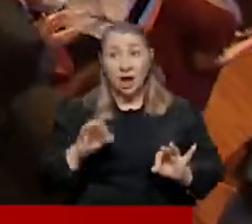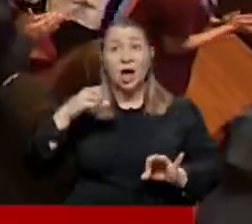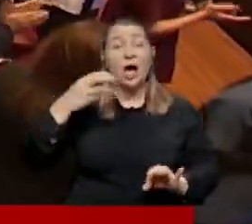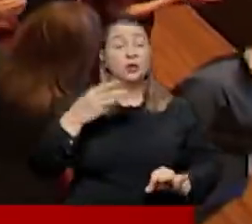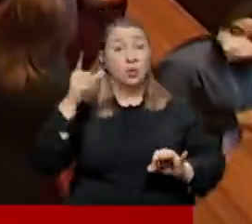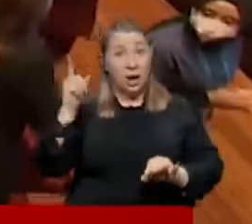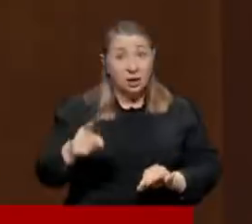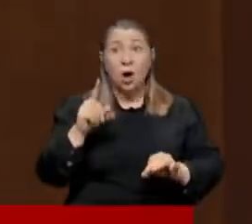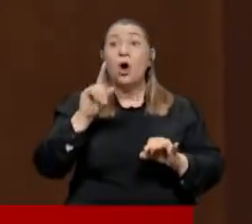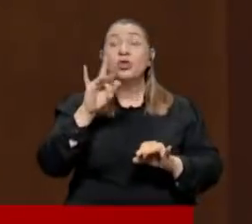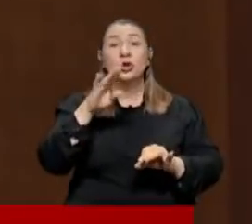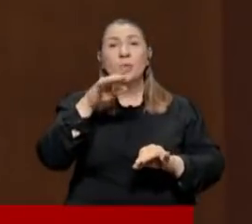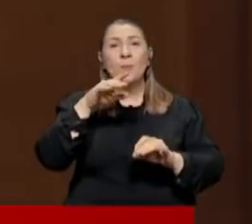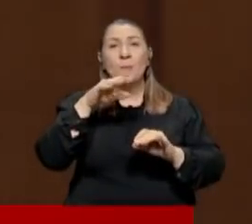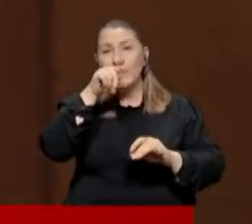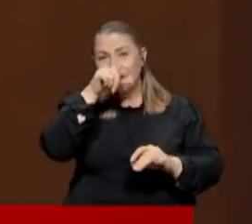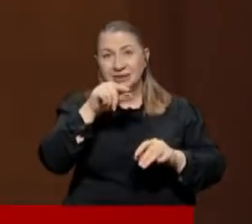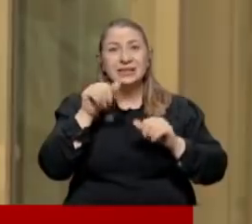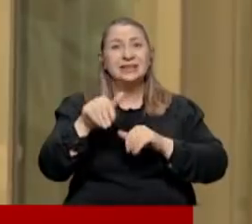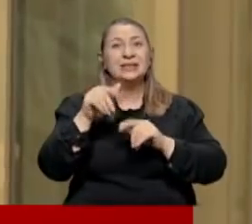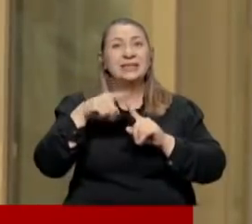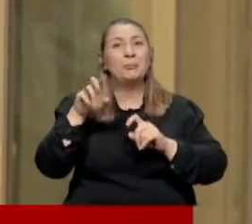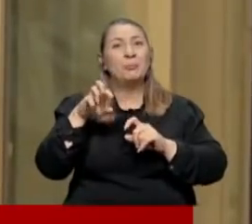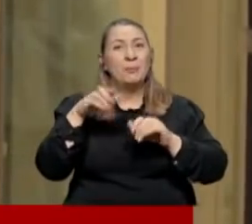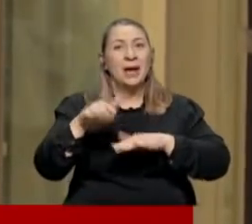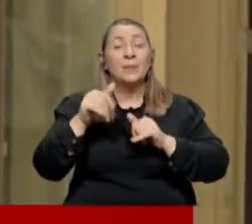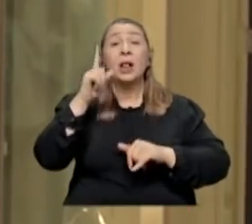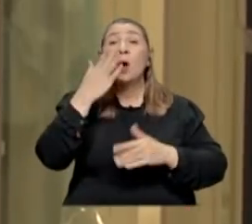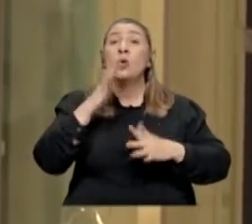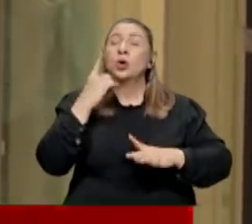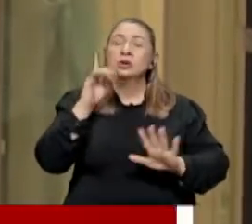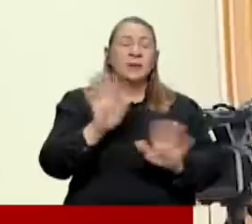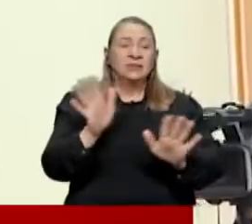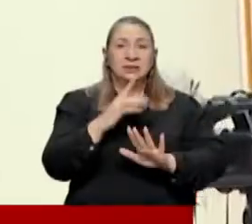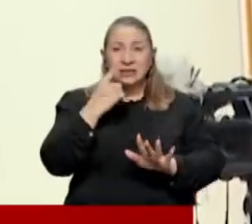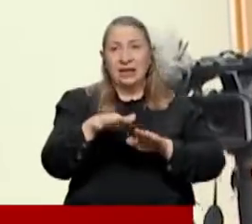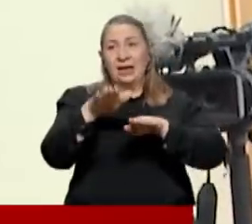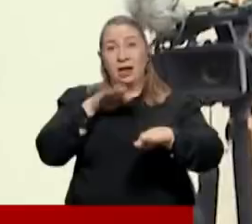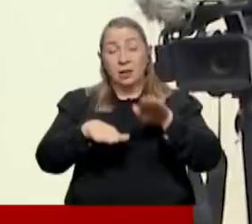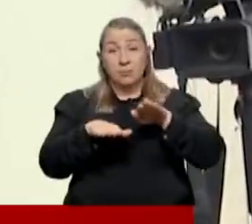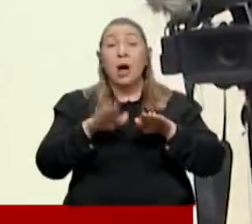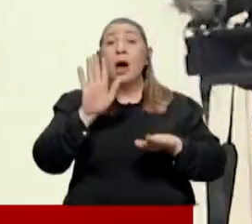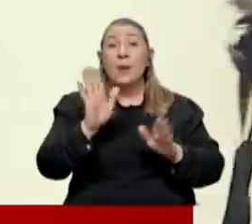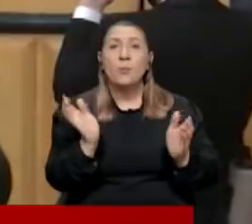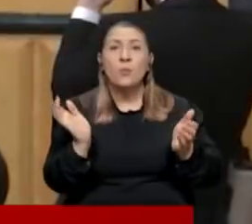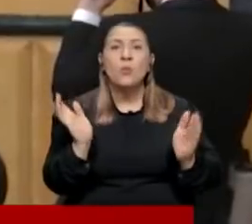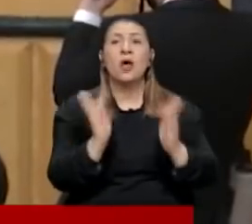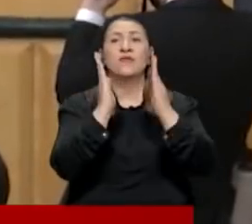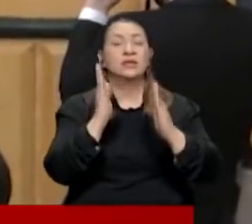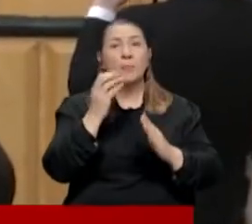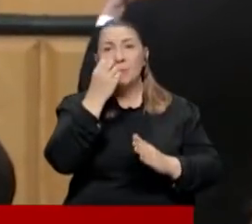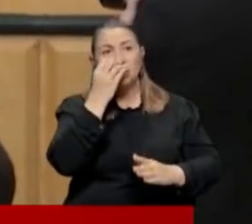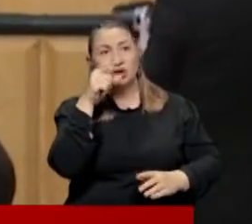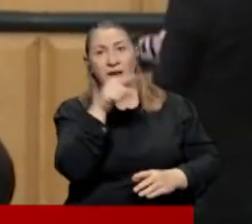Erdoğan 14 Mart Tıp Bayramı'nda Allah yokluğunu göstermesin diyerek geri adım attı ama muhalefetin hedefinde